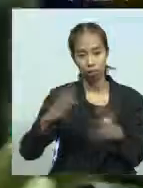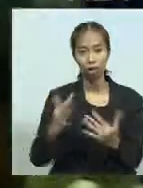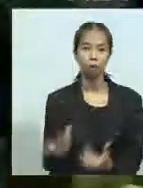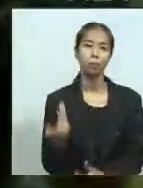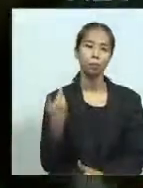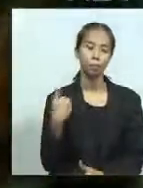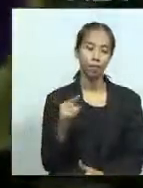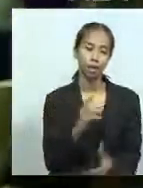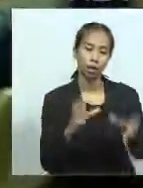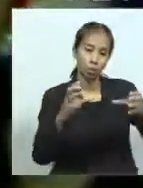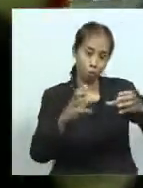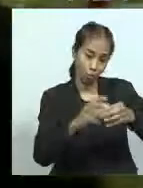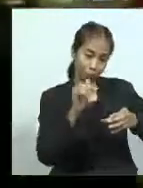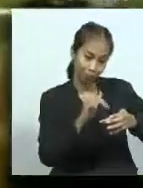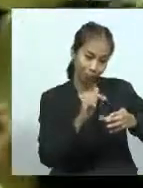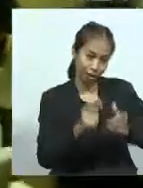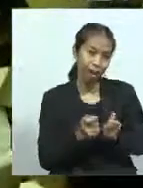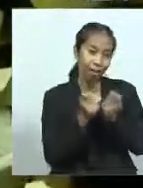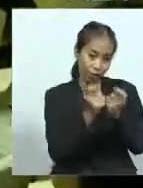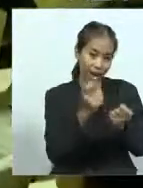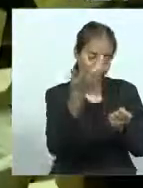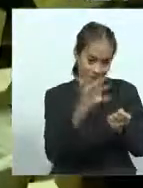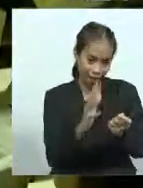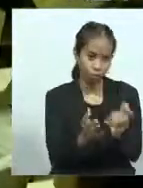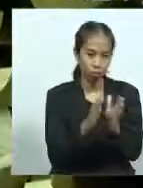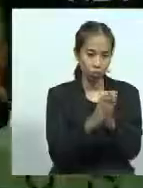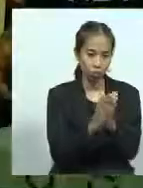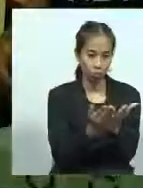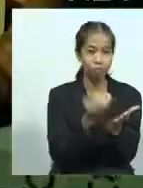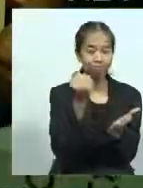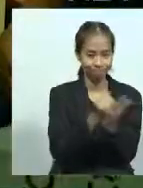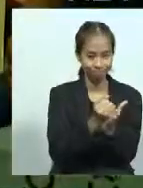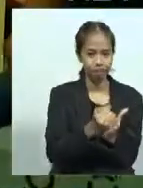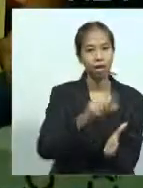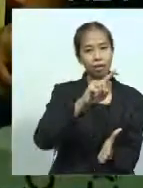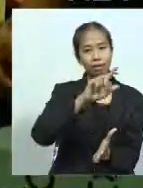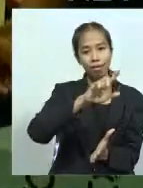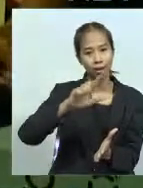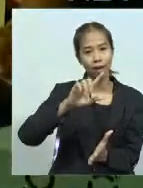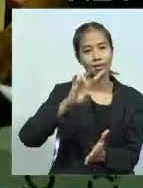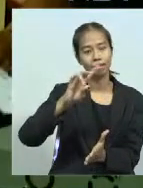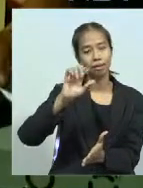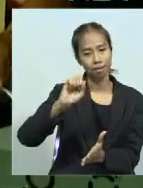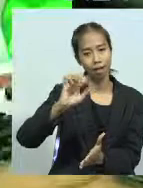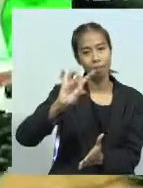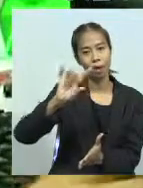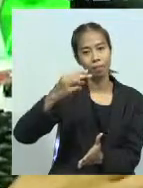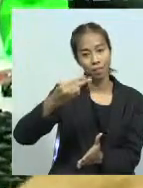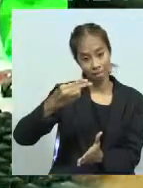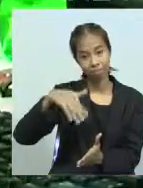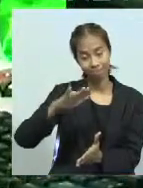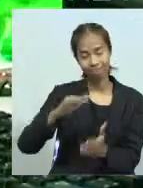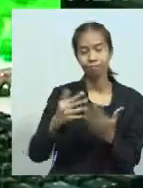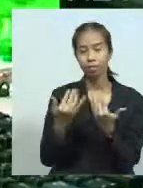ยกลุ่มที่ได้รับอนุญาตและมีหนังสือเดินทางกว่า 1,784,000 คนกลุ่ม